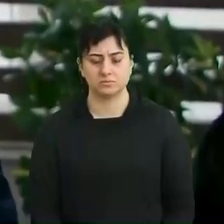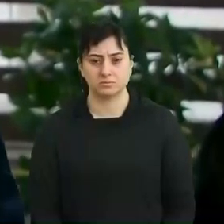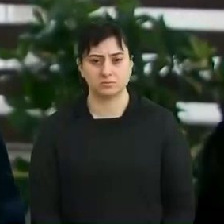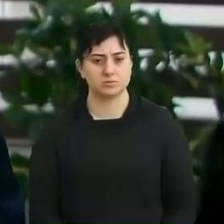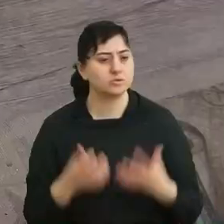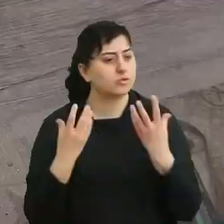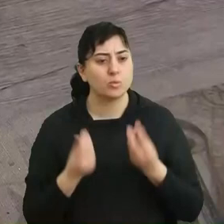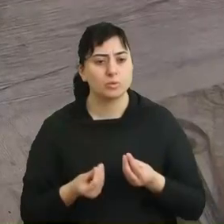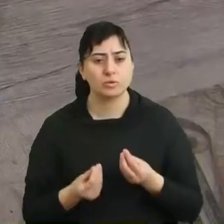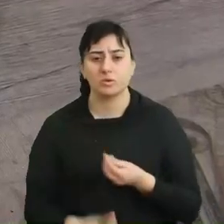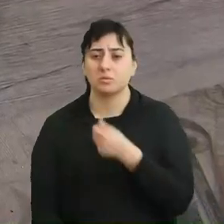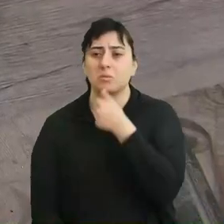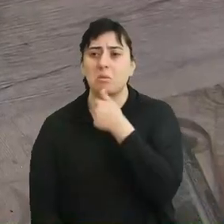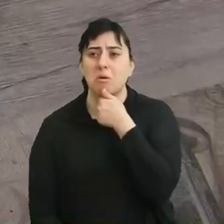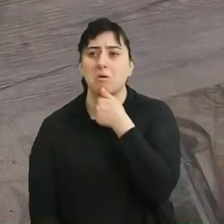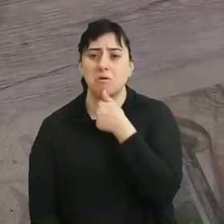Ne oldu oğlum sana? Baba,